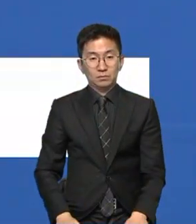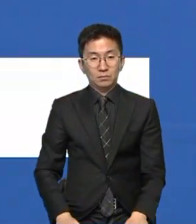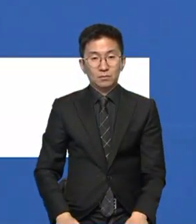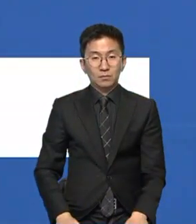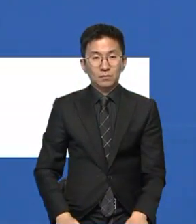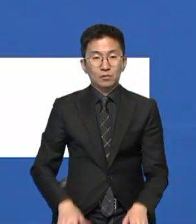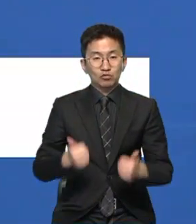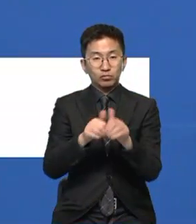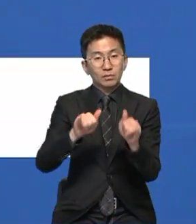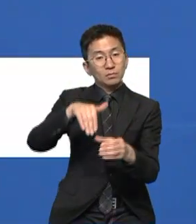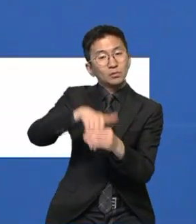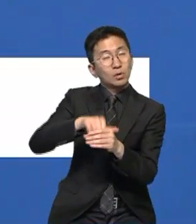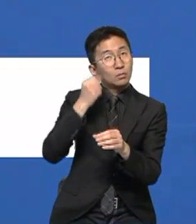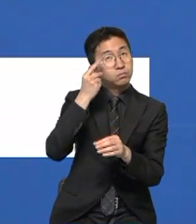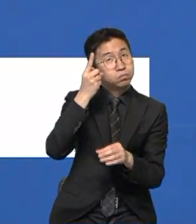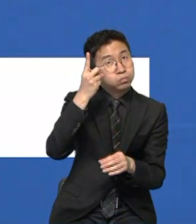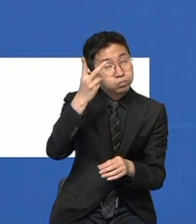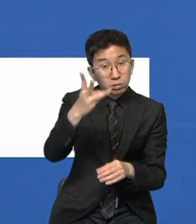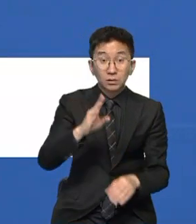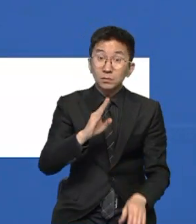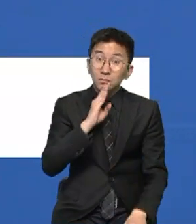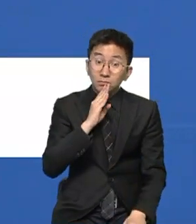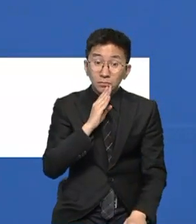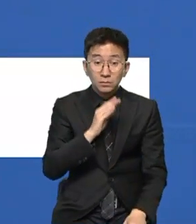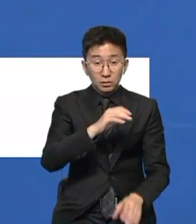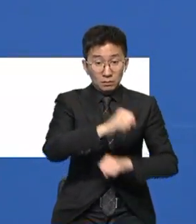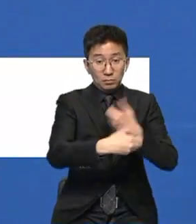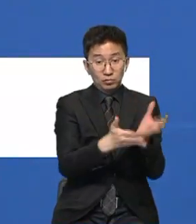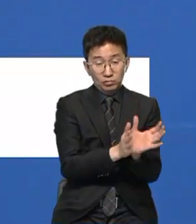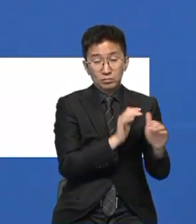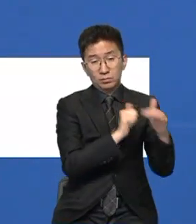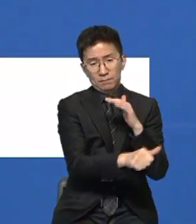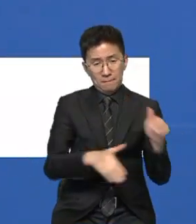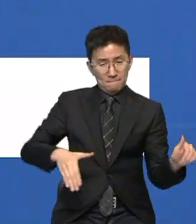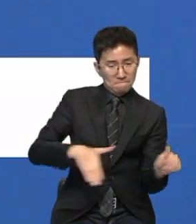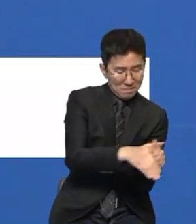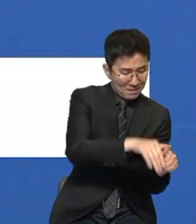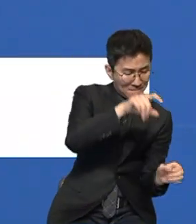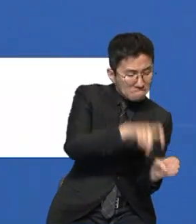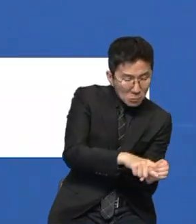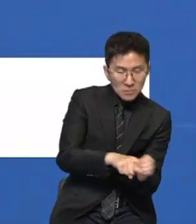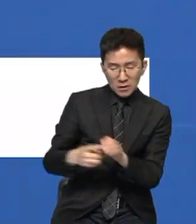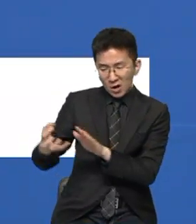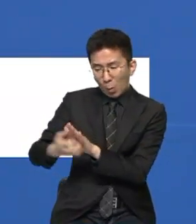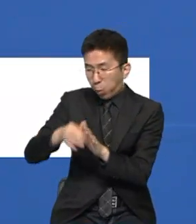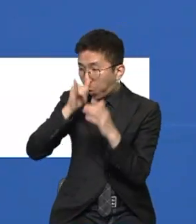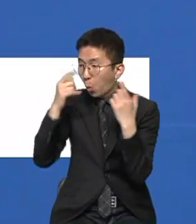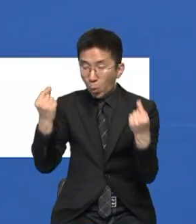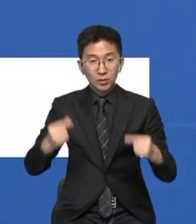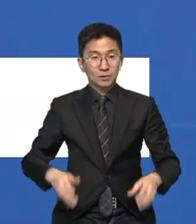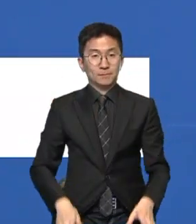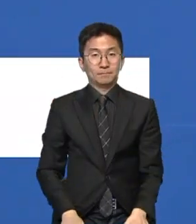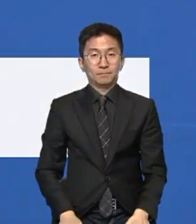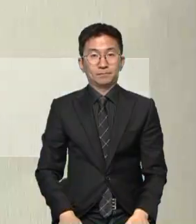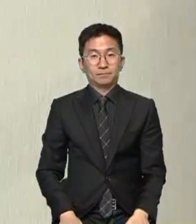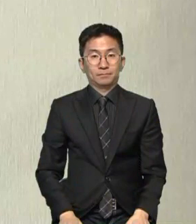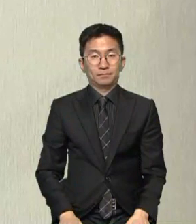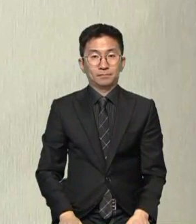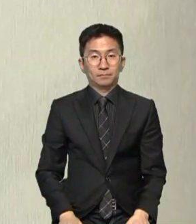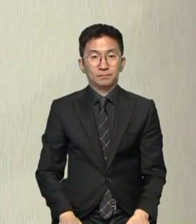앞두고 야당 대표를 겨냥한 정치적 목적이 있는 것으로밖에는 볼 수가